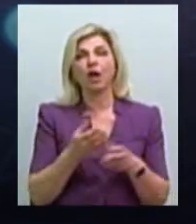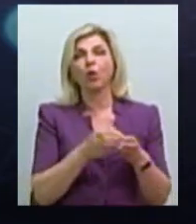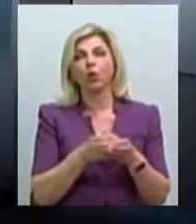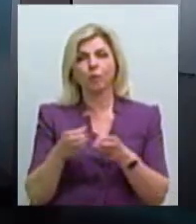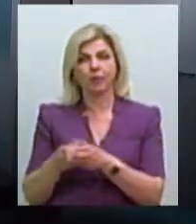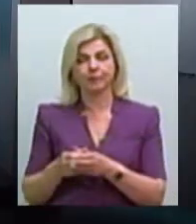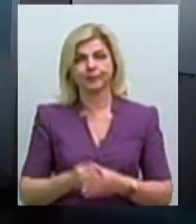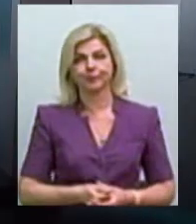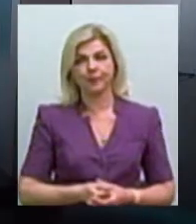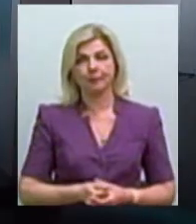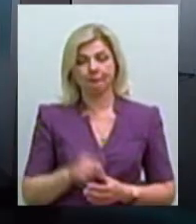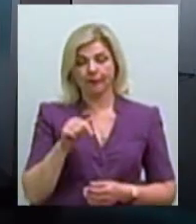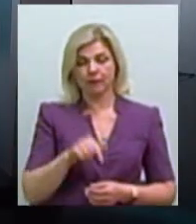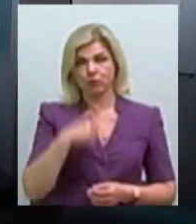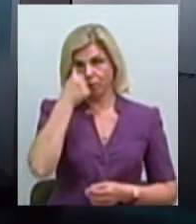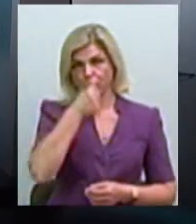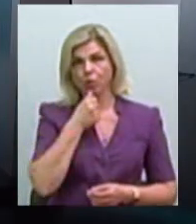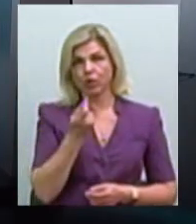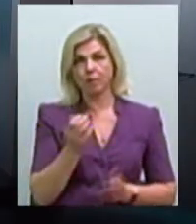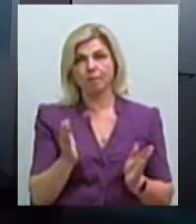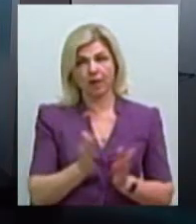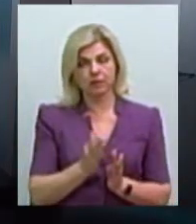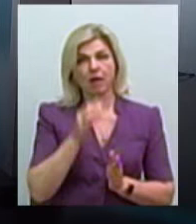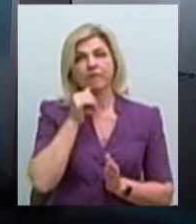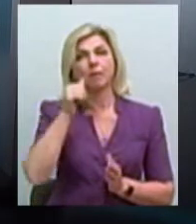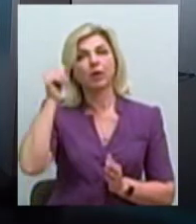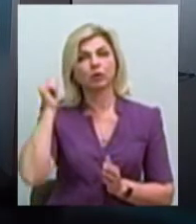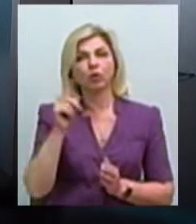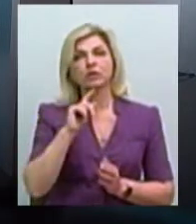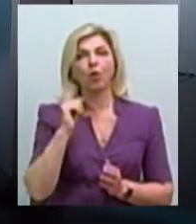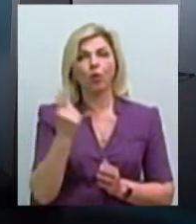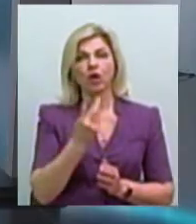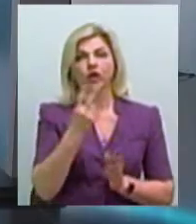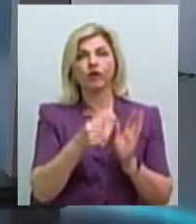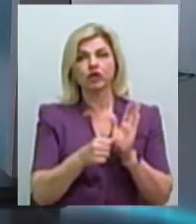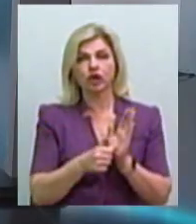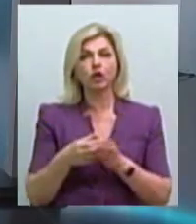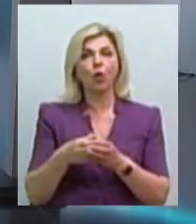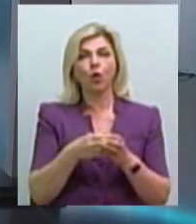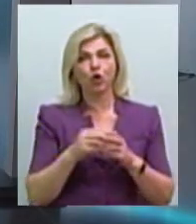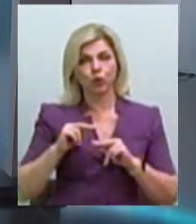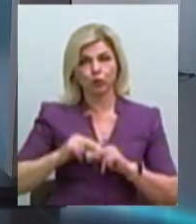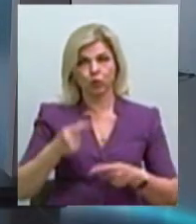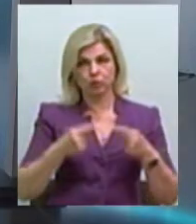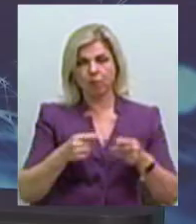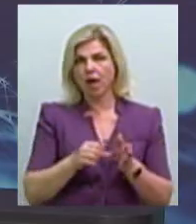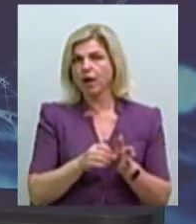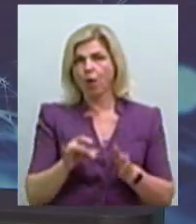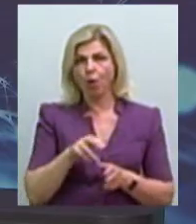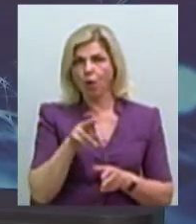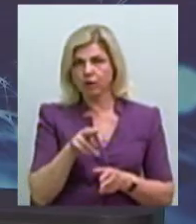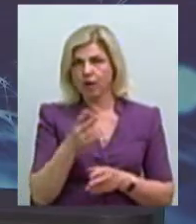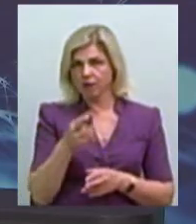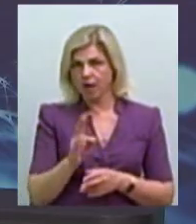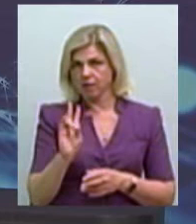згадали? Ну, в цьому році трошки менше. В минулому ми вирішили за рік 26 колективних трудових спорів. Це рекордна цифра була для